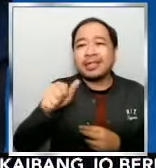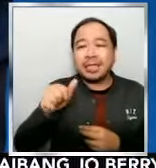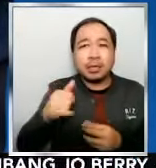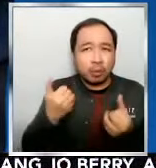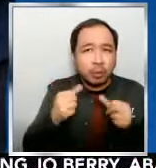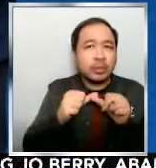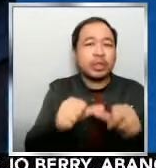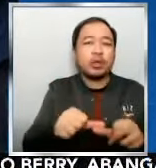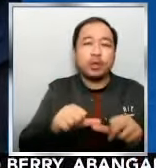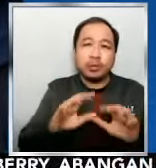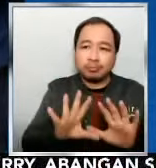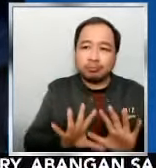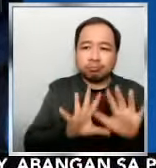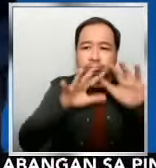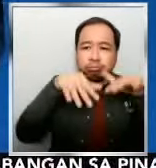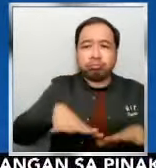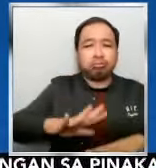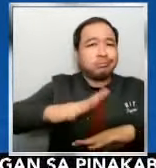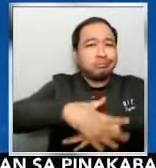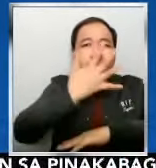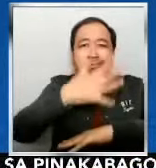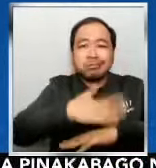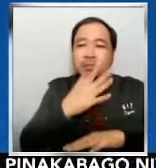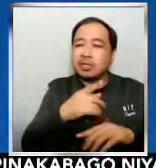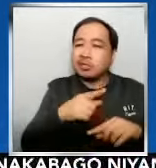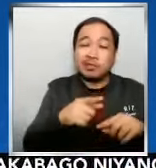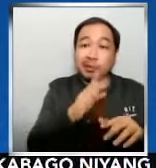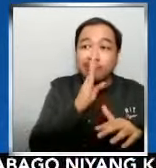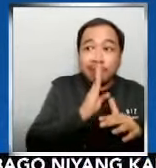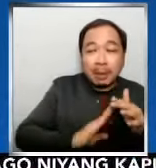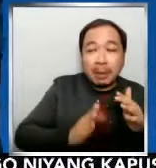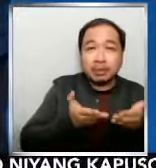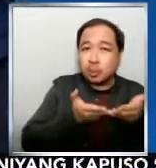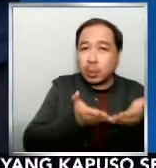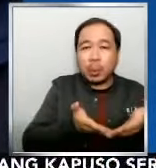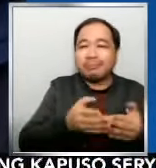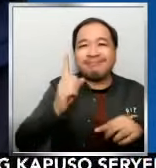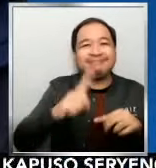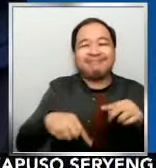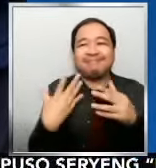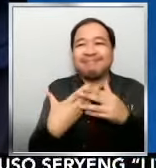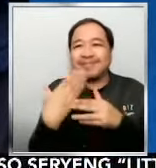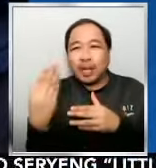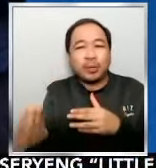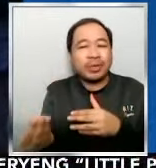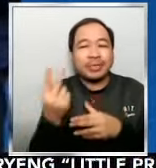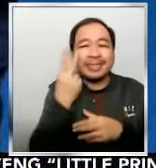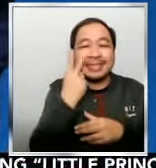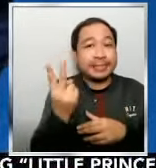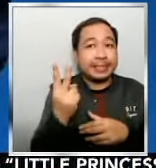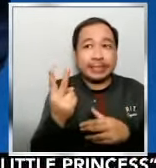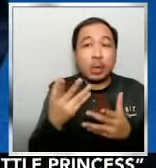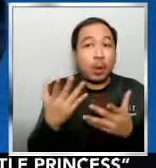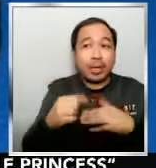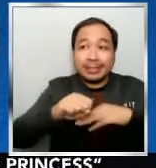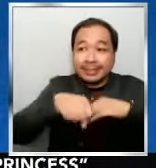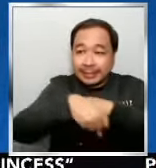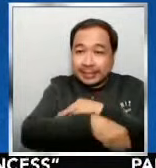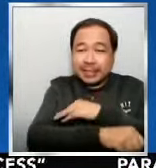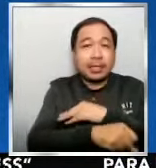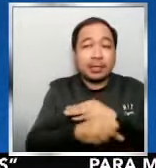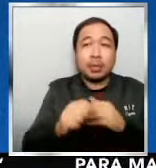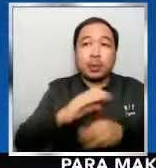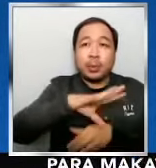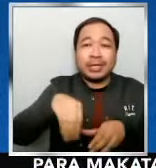na sakyang pandagat ang pumalaot dyan sa may hilagang baybayin ng Ilocos Norte, dyan sa mga dagat na sakop ng Cagayan Valley, kasama